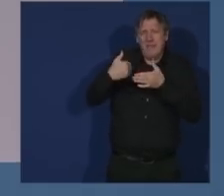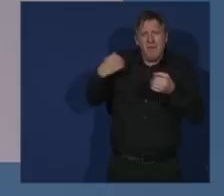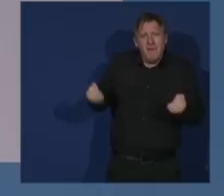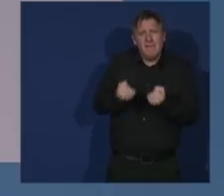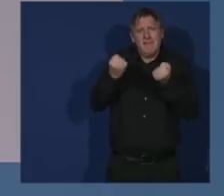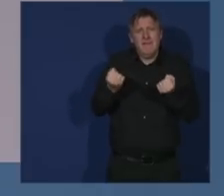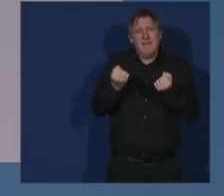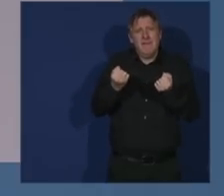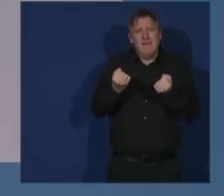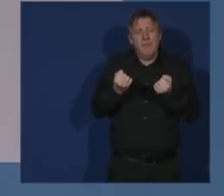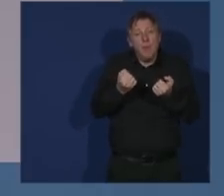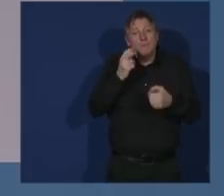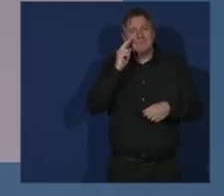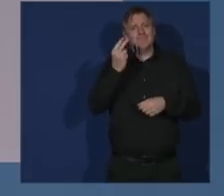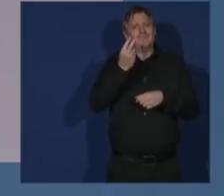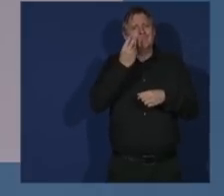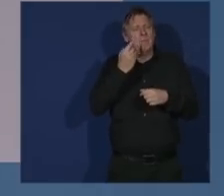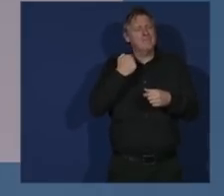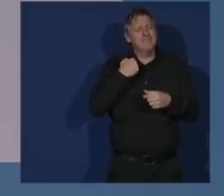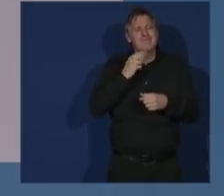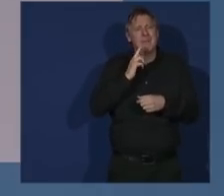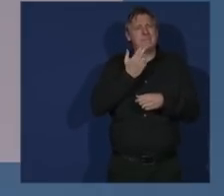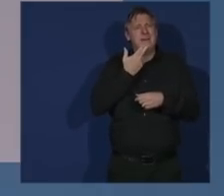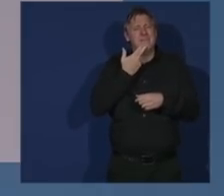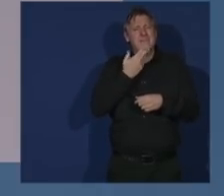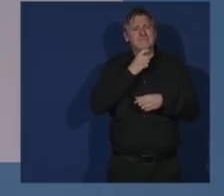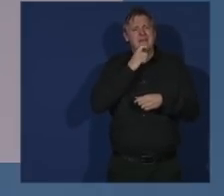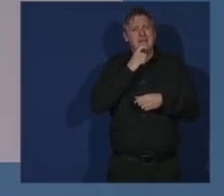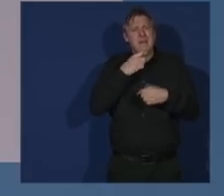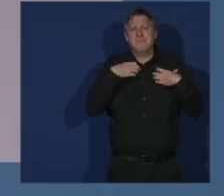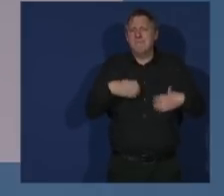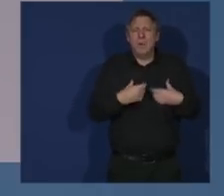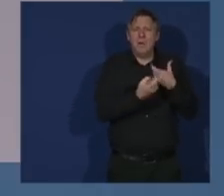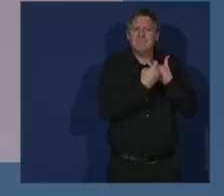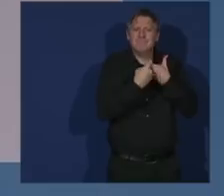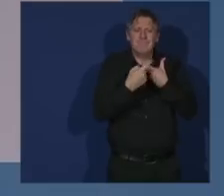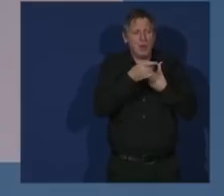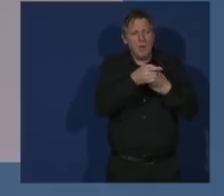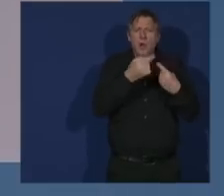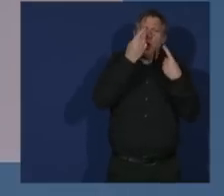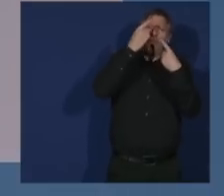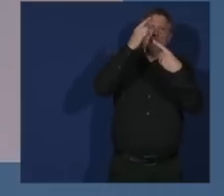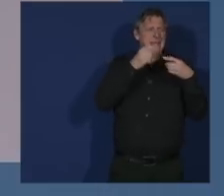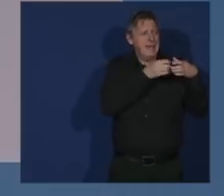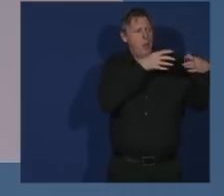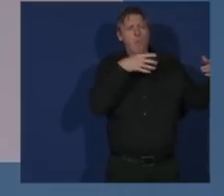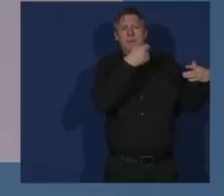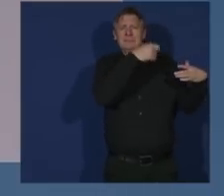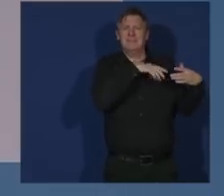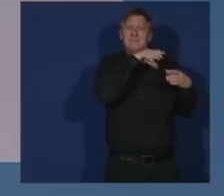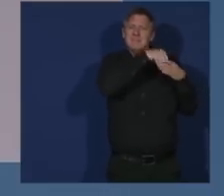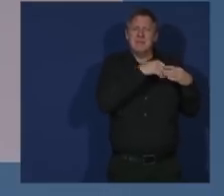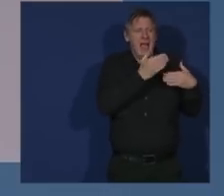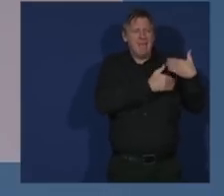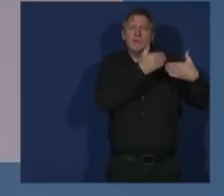devons reconnaître lucidement que nous n'avons pas permis à nos adhérents de revendiquer et d'expliquer toutes les avancées